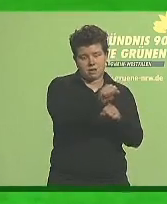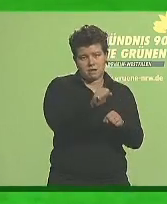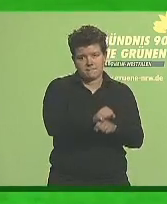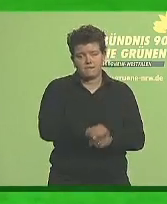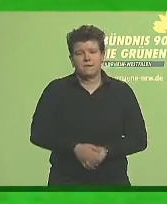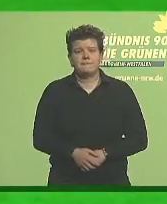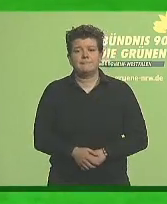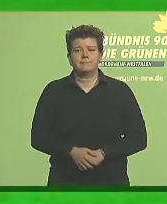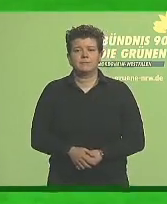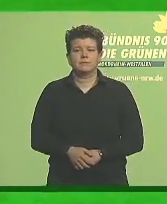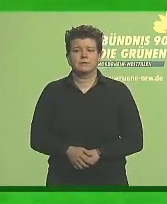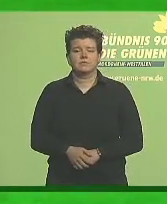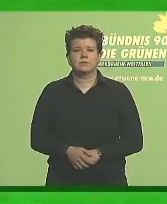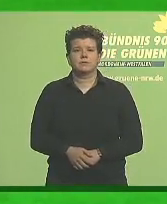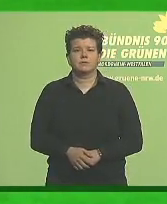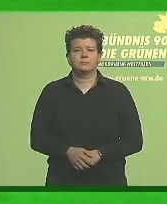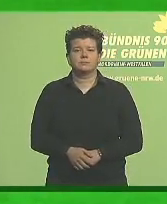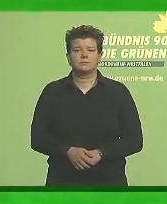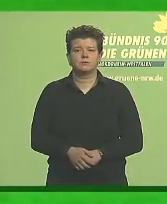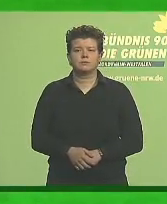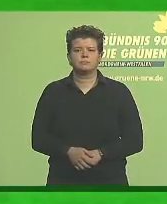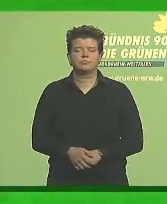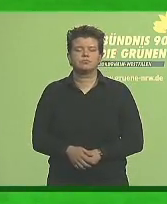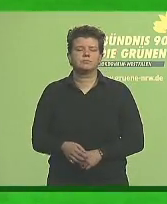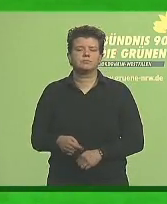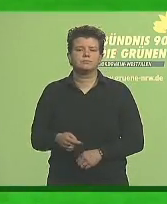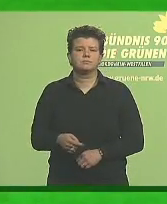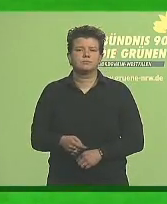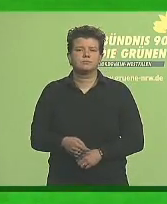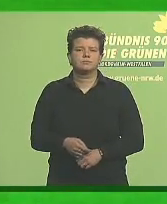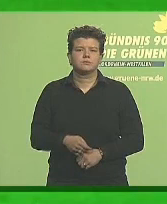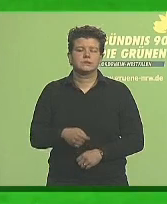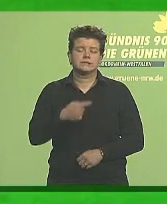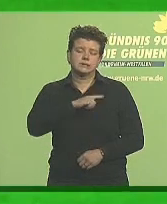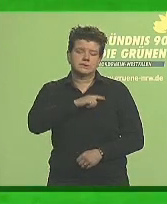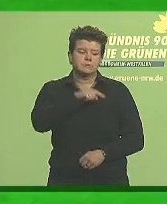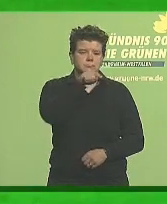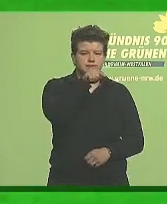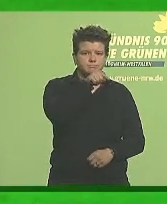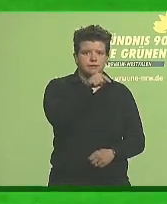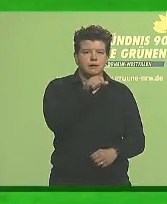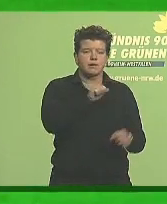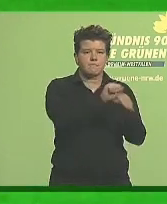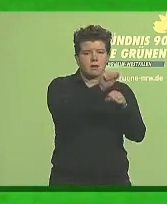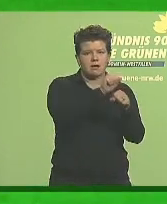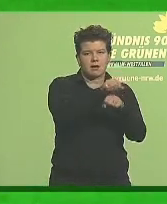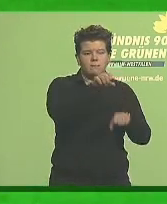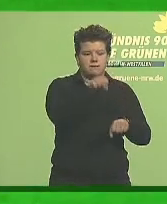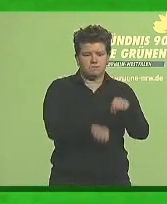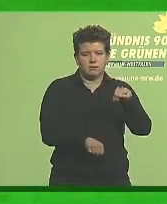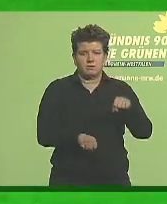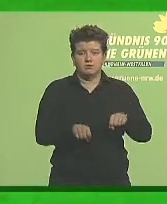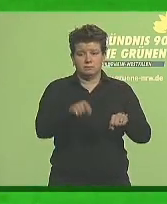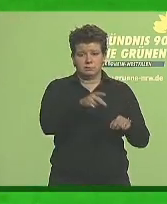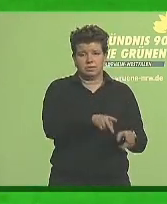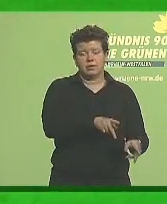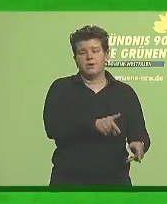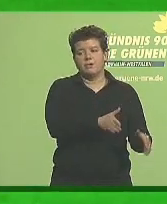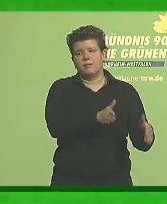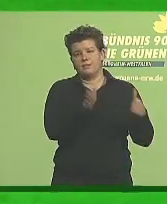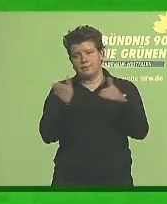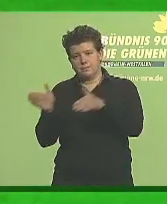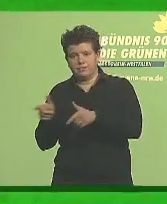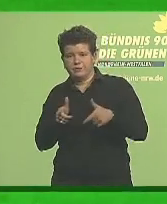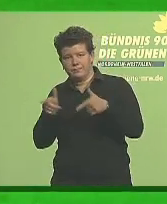die Gorleben-Initiative 1977 mitgegründet hat, will ich einen Nachsatz mir erlauben in